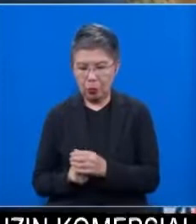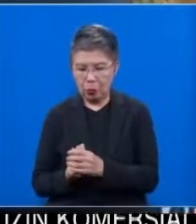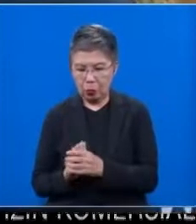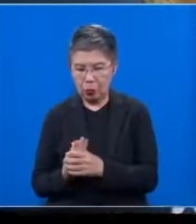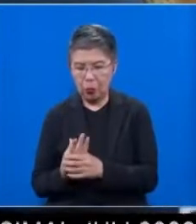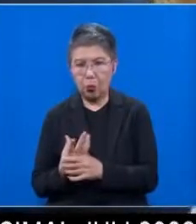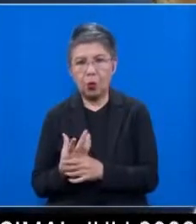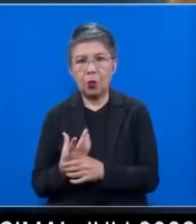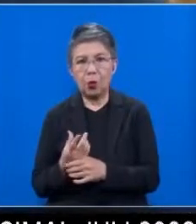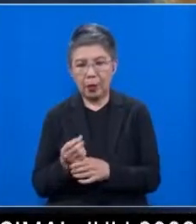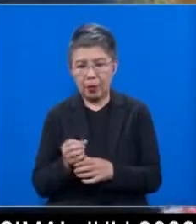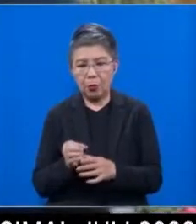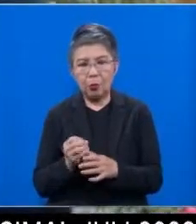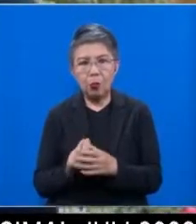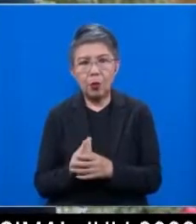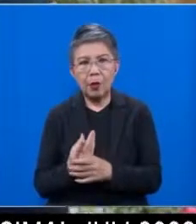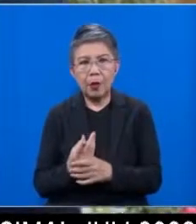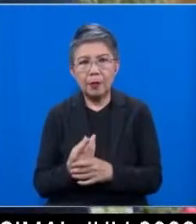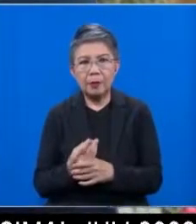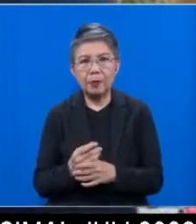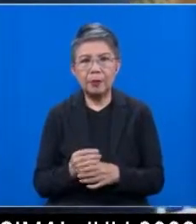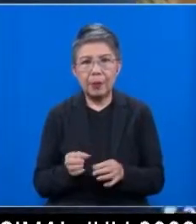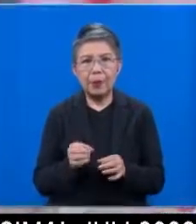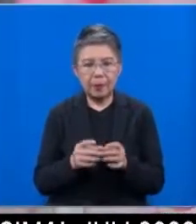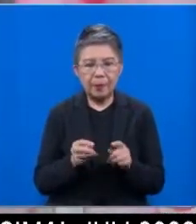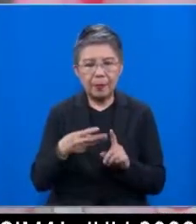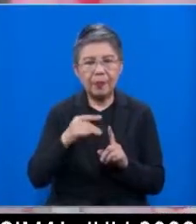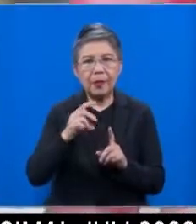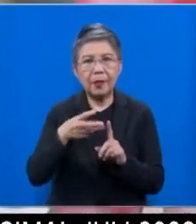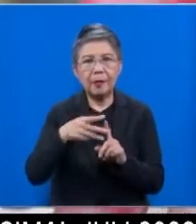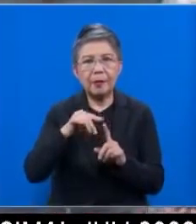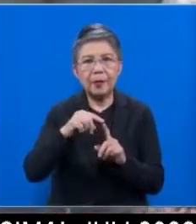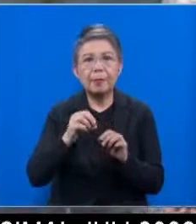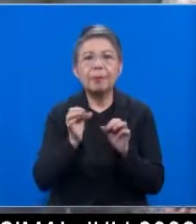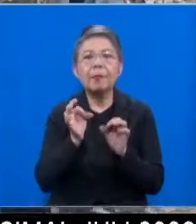buahnya. Di buahnya itulah dapat menghasilkan bibit-bibit yang baru.